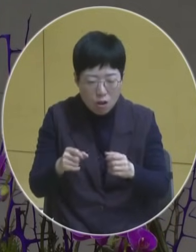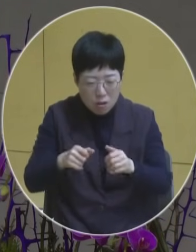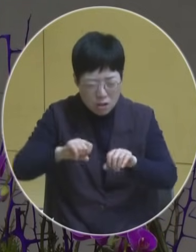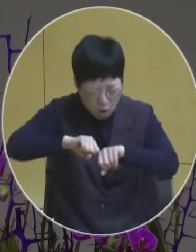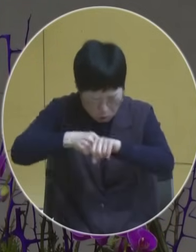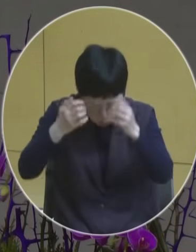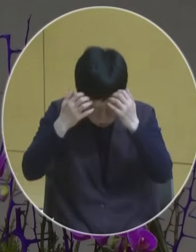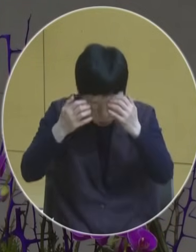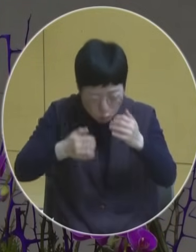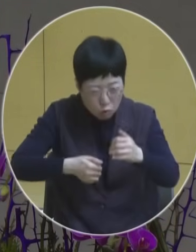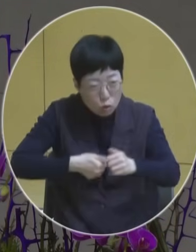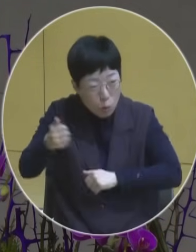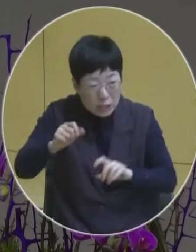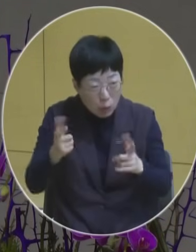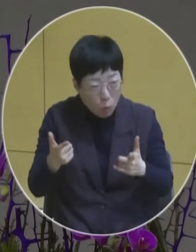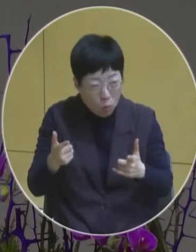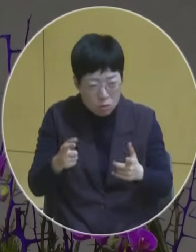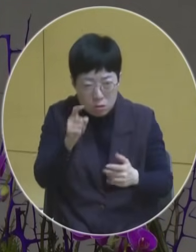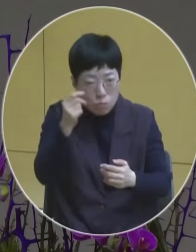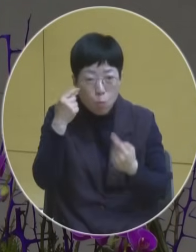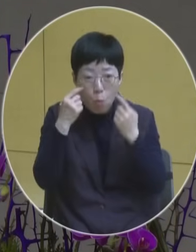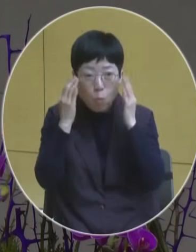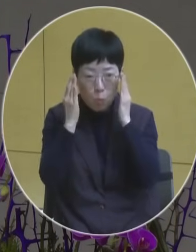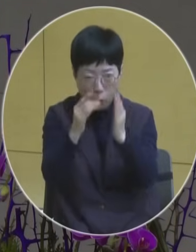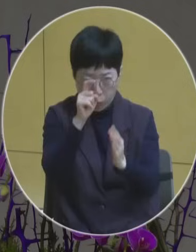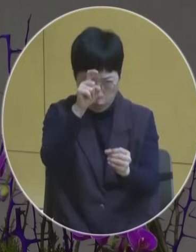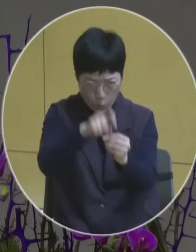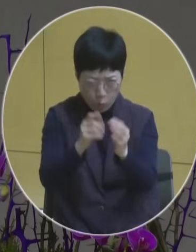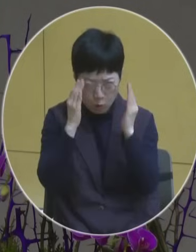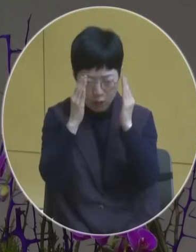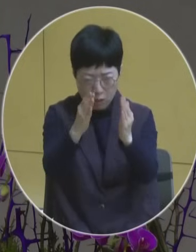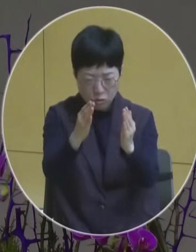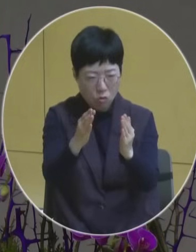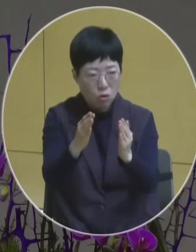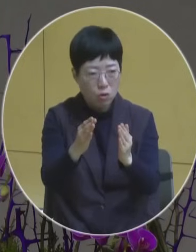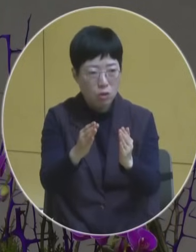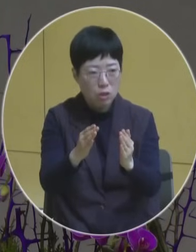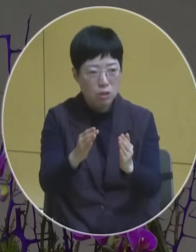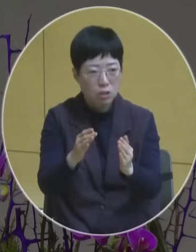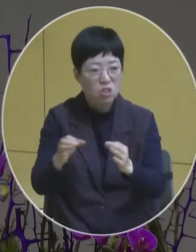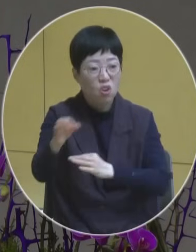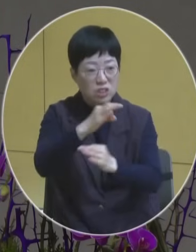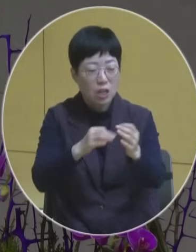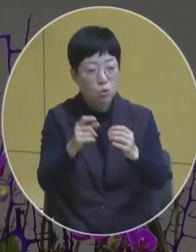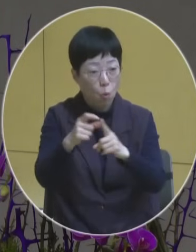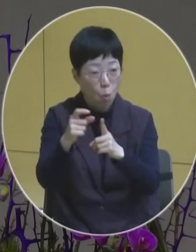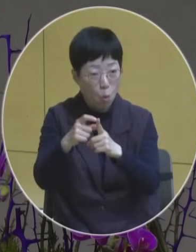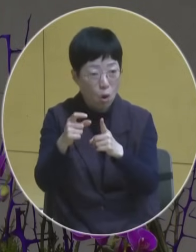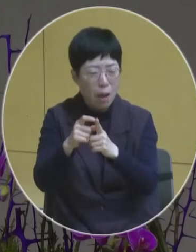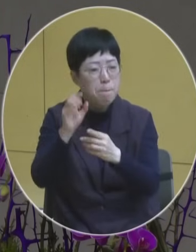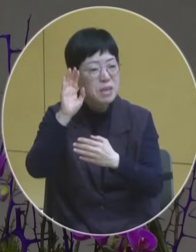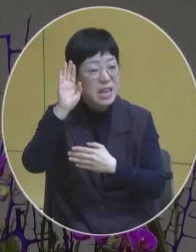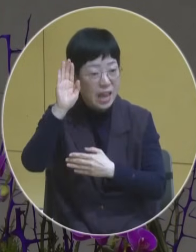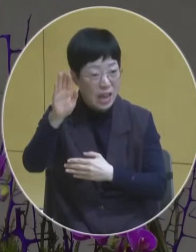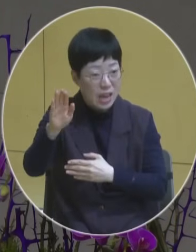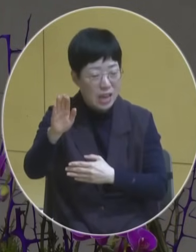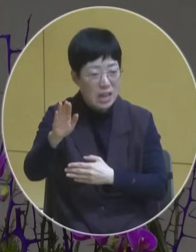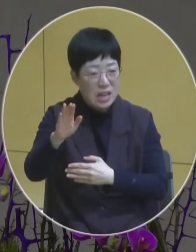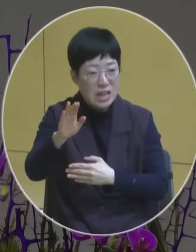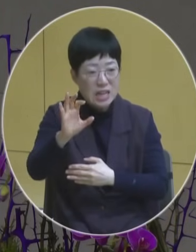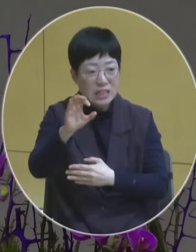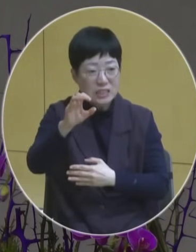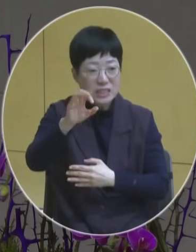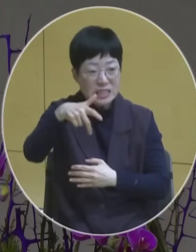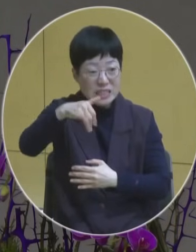않고 끝까지 도전의 목표를 성취하는 능력을 나타내는 경제학 용어인데, 미래에는